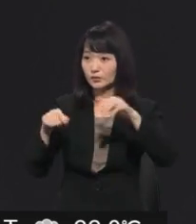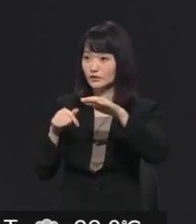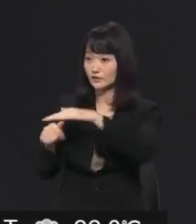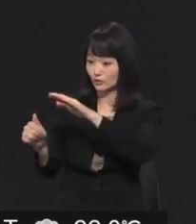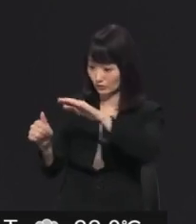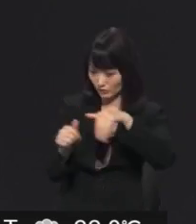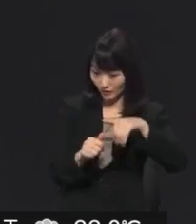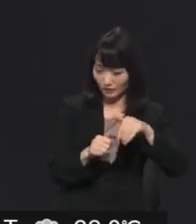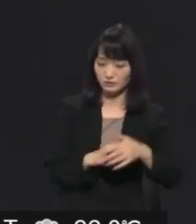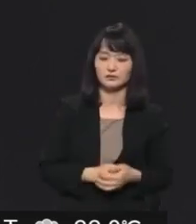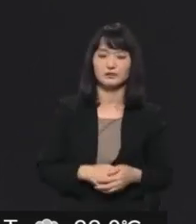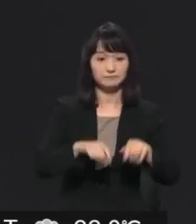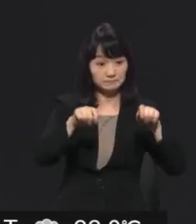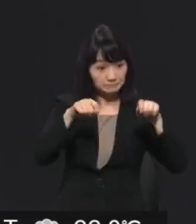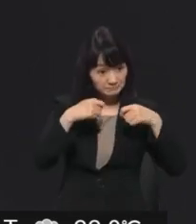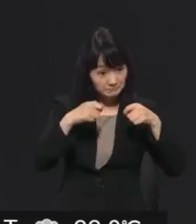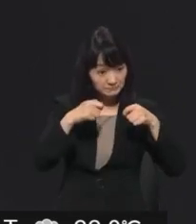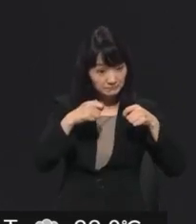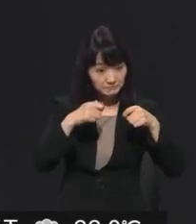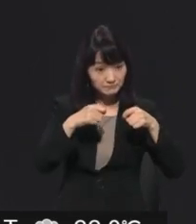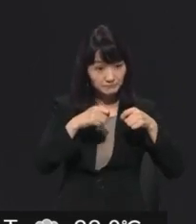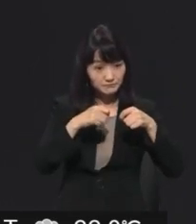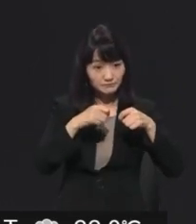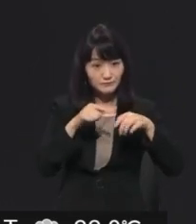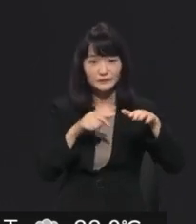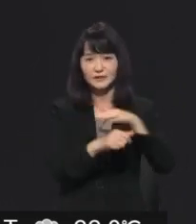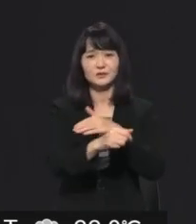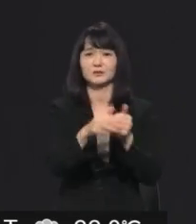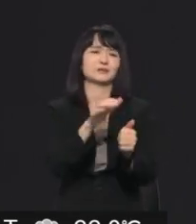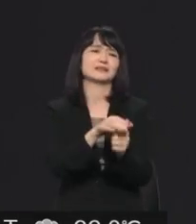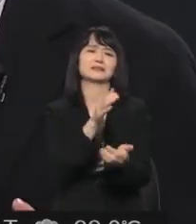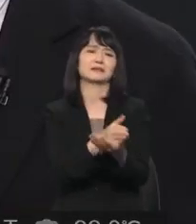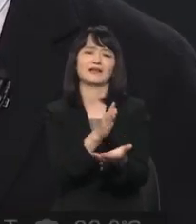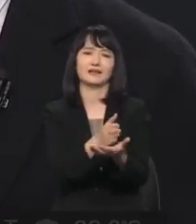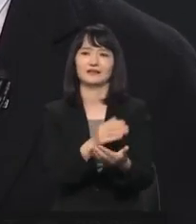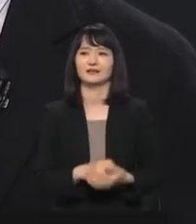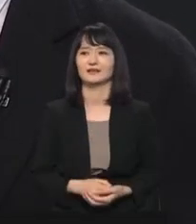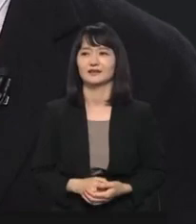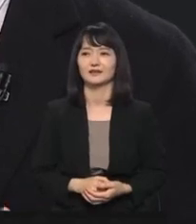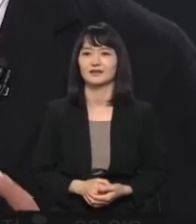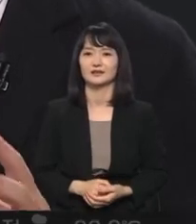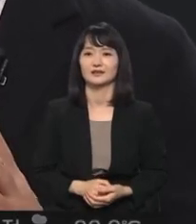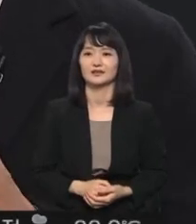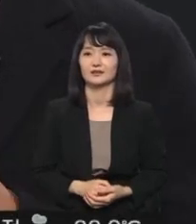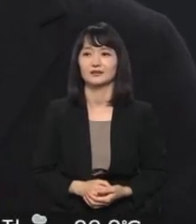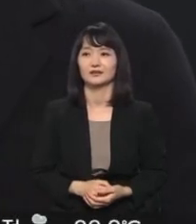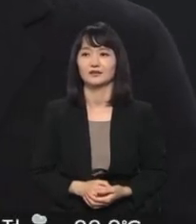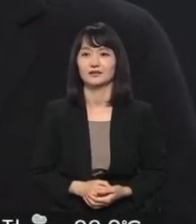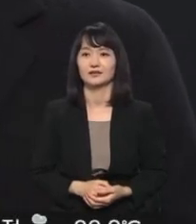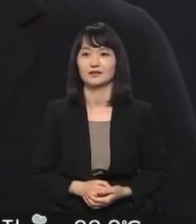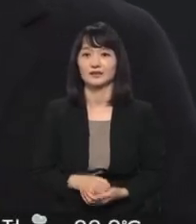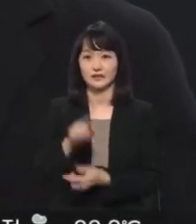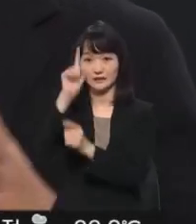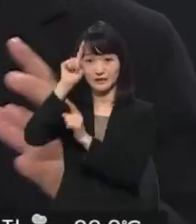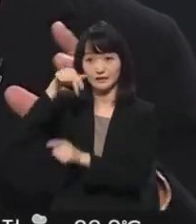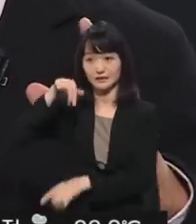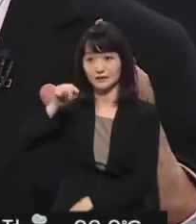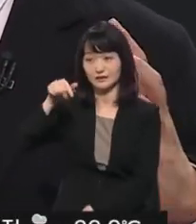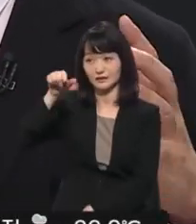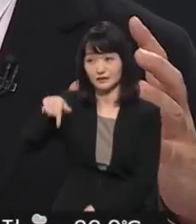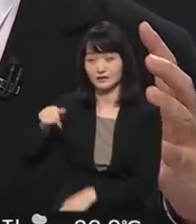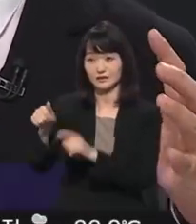라고 이야기 수습되지 않겠어요 교수님 근데 그게 안되는게 똑같은 1 언제 있었냐 며 나무로 그래 이젠 석 대표하고